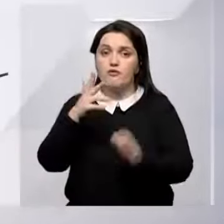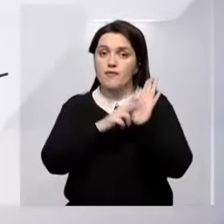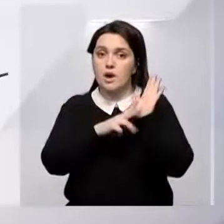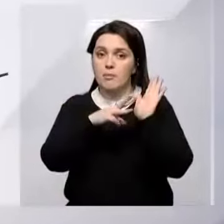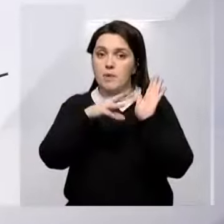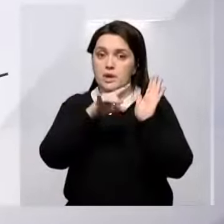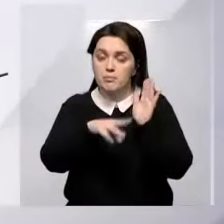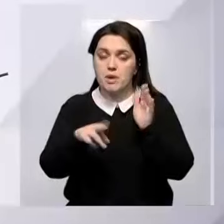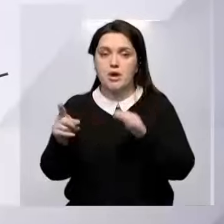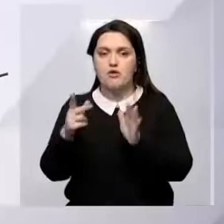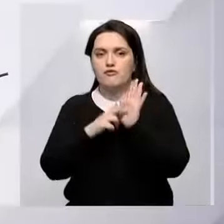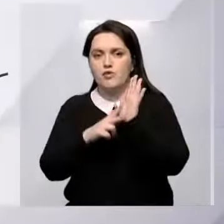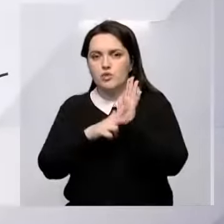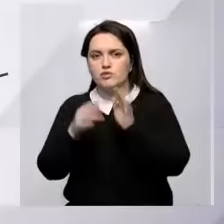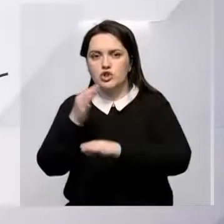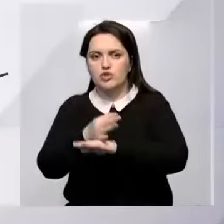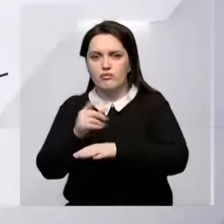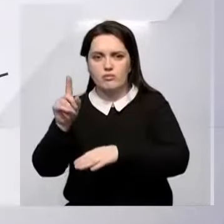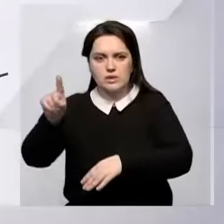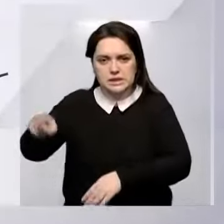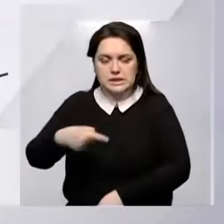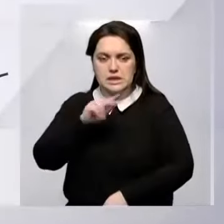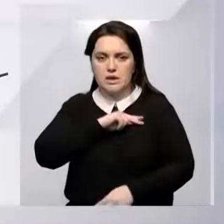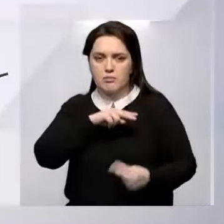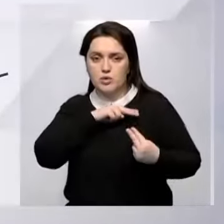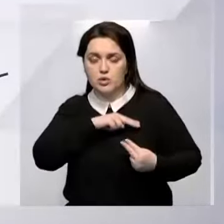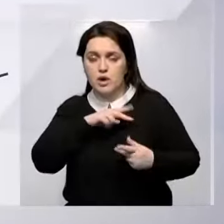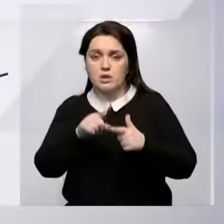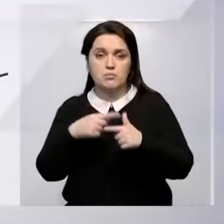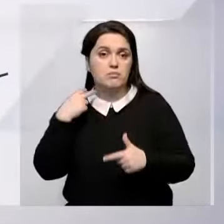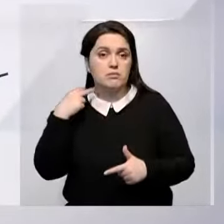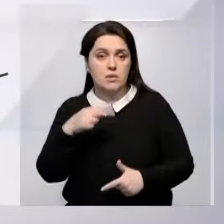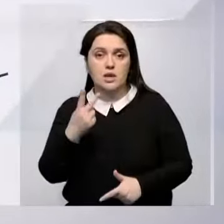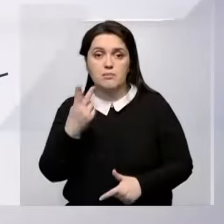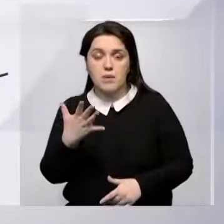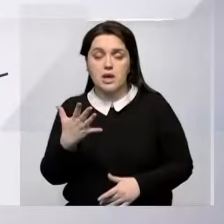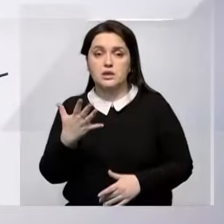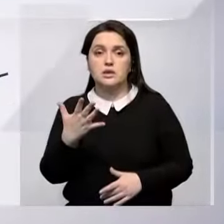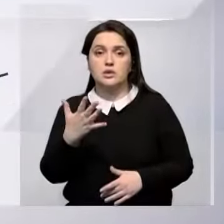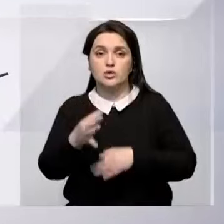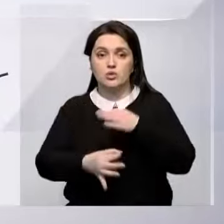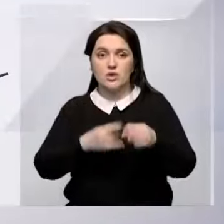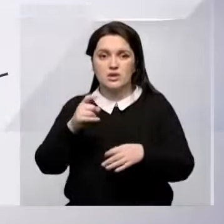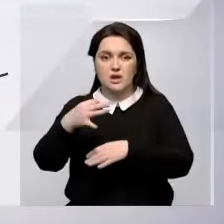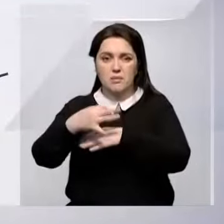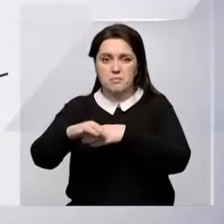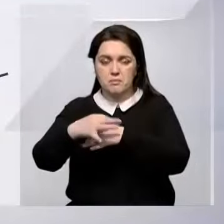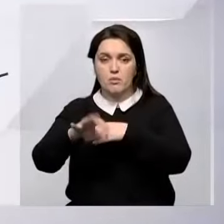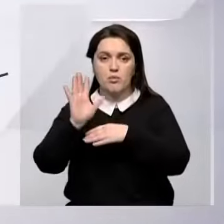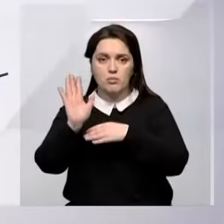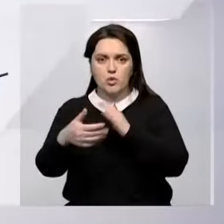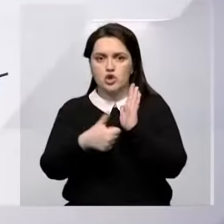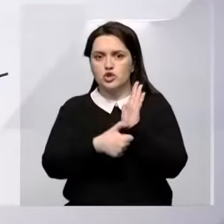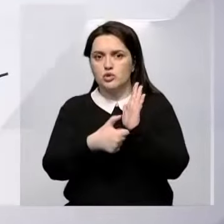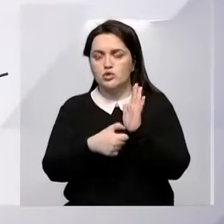или 80 часов общественных работ, либо арест на срок до 25 суток. За пытки виновнику будет грозить до 600